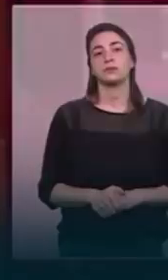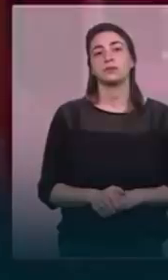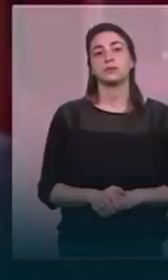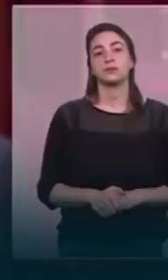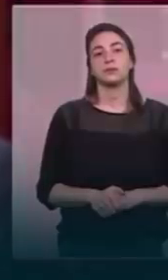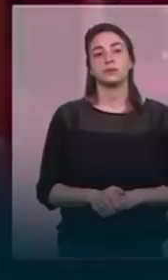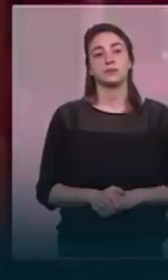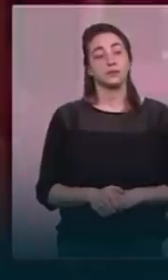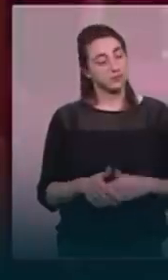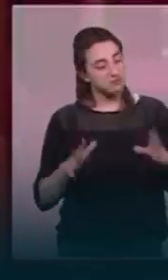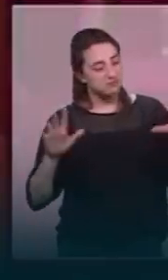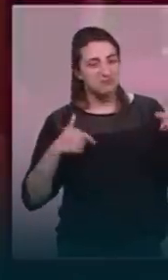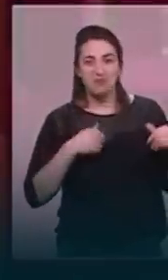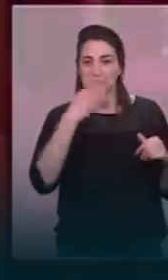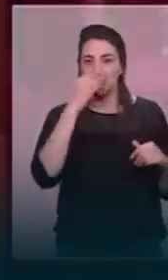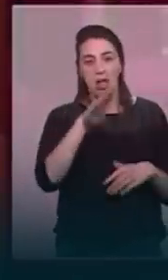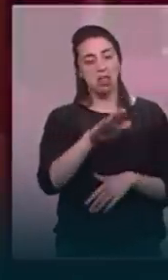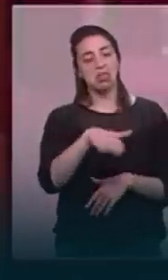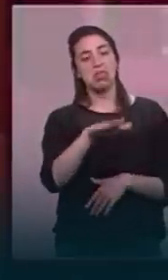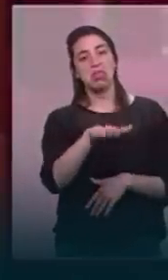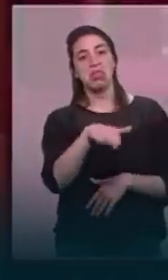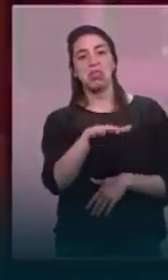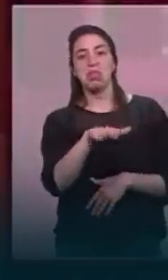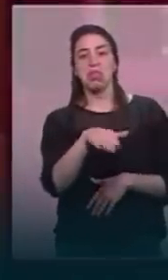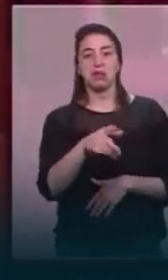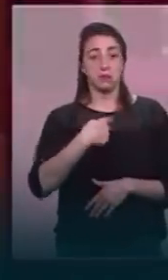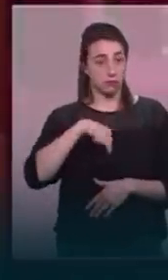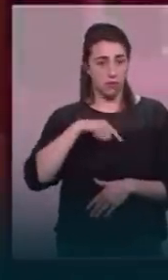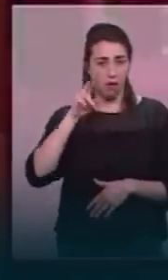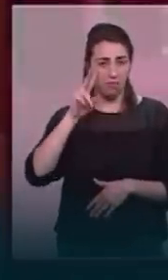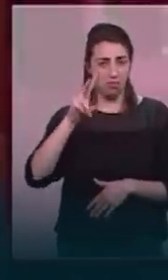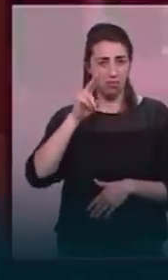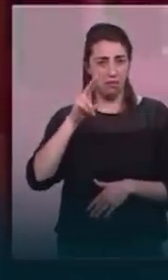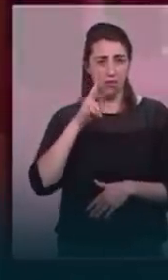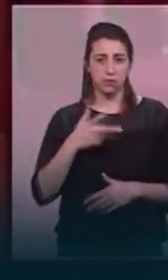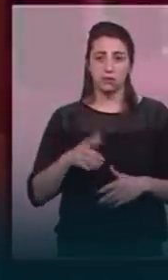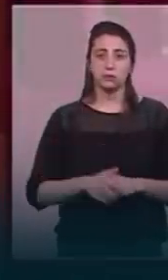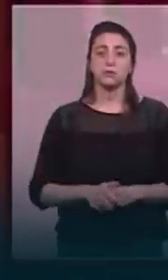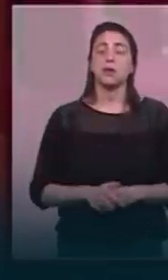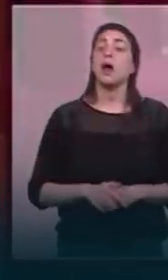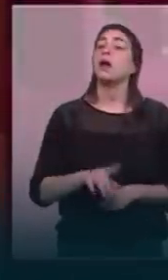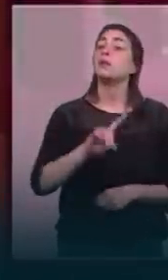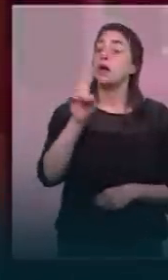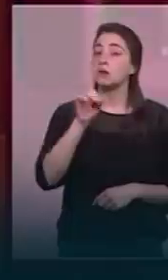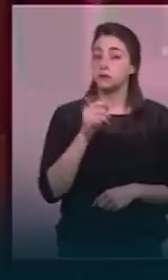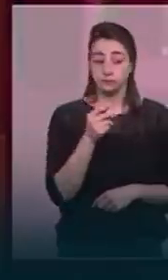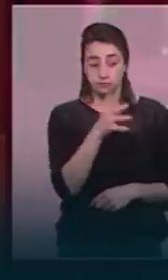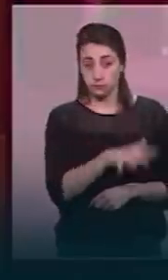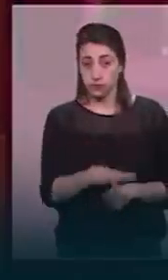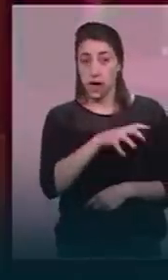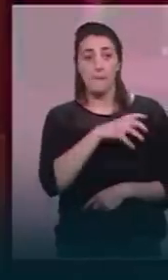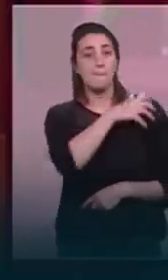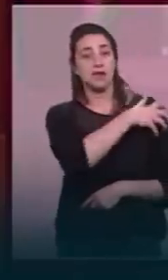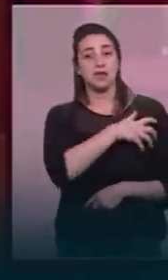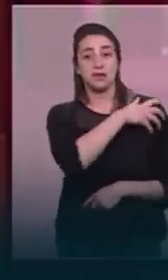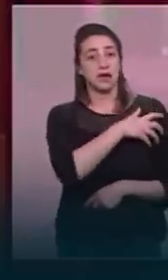Quelle morgue, quel mépris, mais on finit par y être habitué. Non, monsieur le ministre, leur voix, les magistrats la font entendre